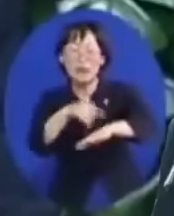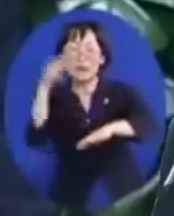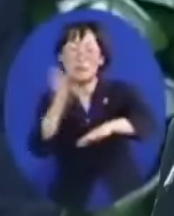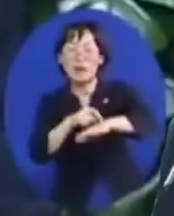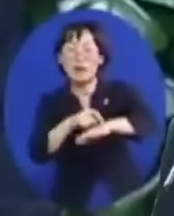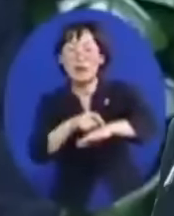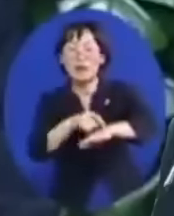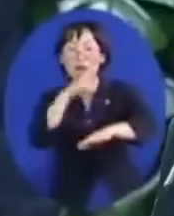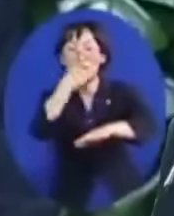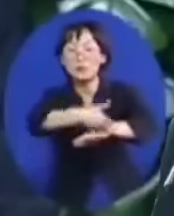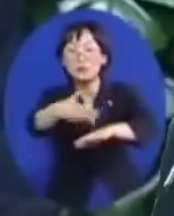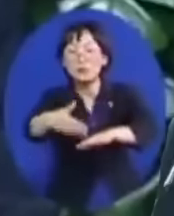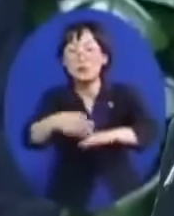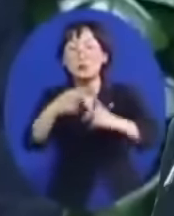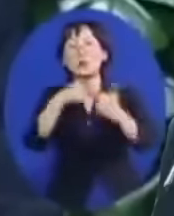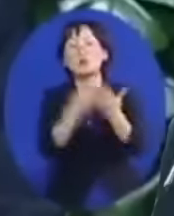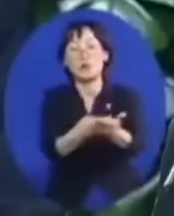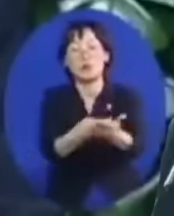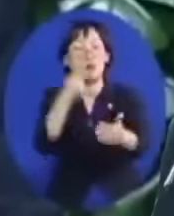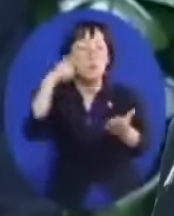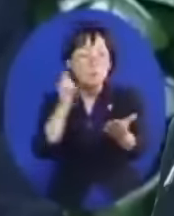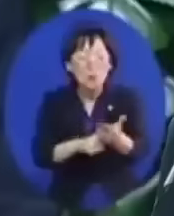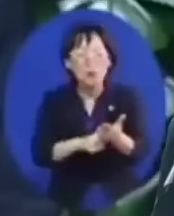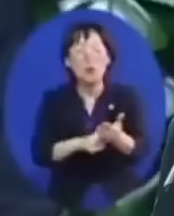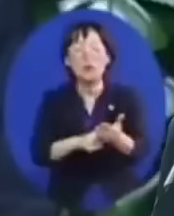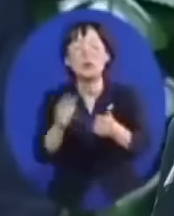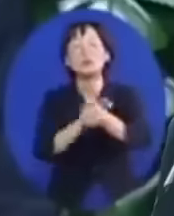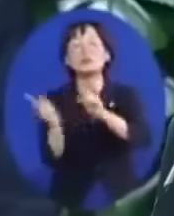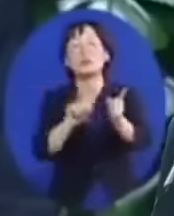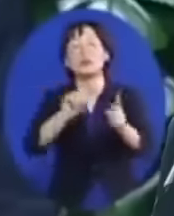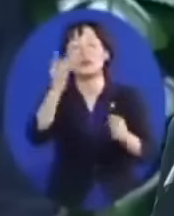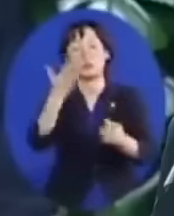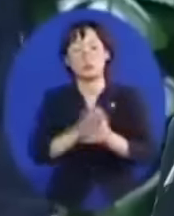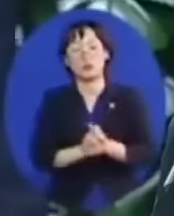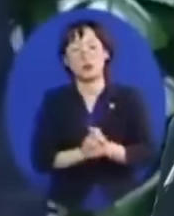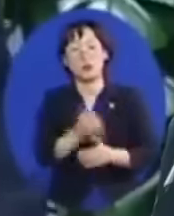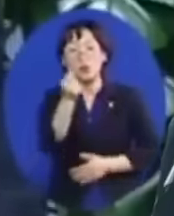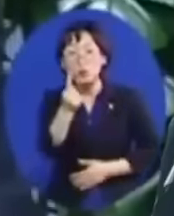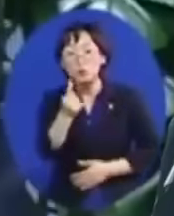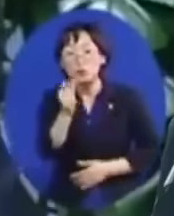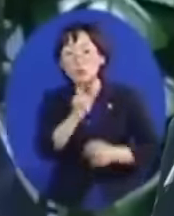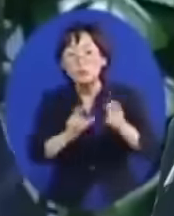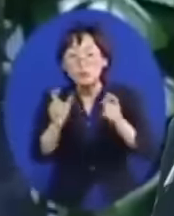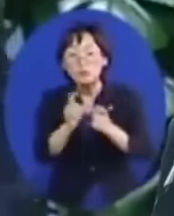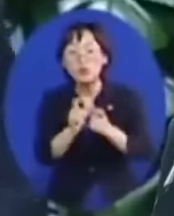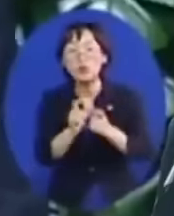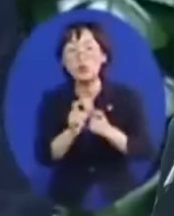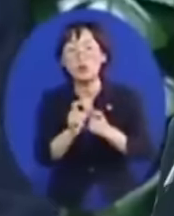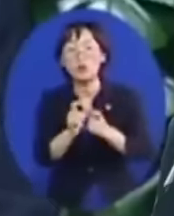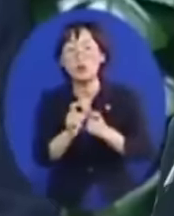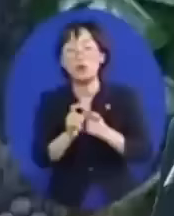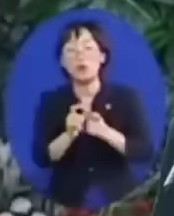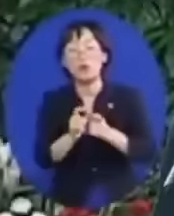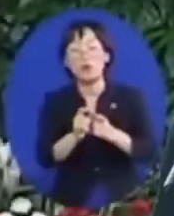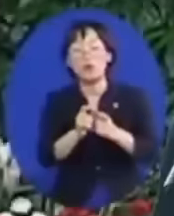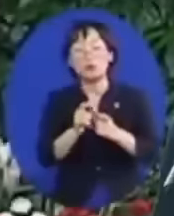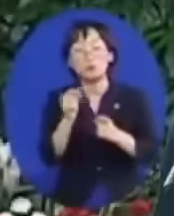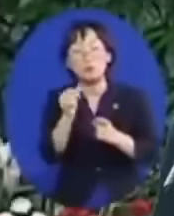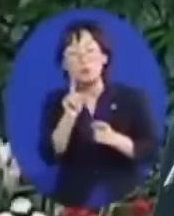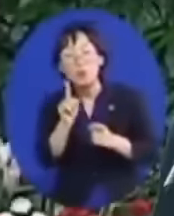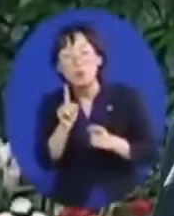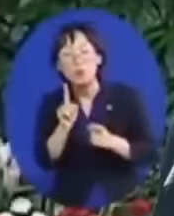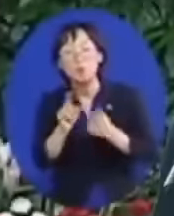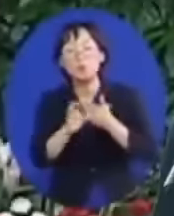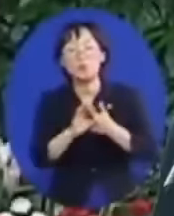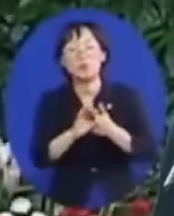병원에 입원시켜서 그것을 발견하게 해서 치료를 받았던 것입니다. 조금만 더 자라면 피가 심각하게 타개져서 자칫